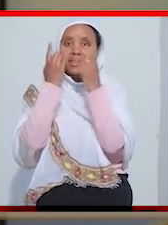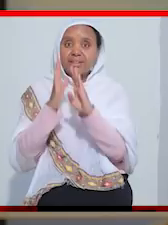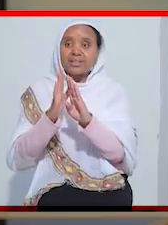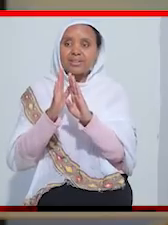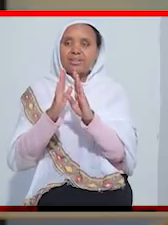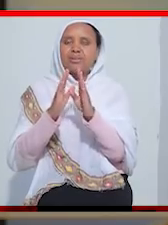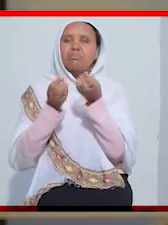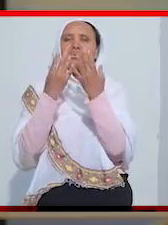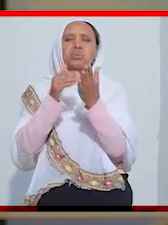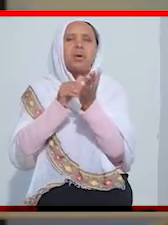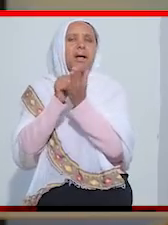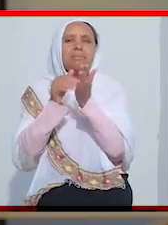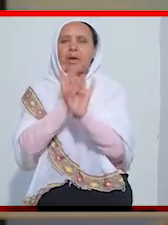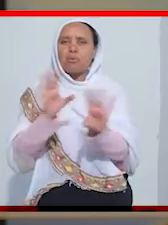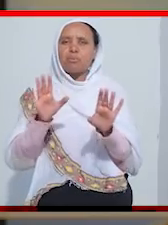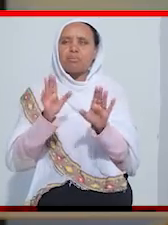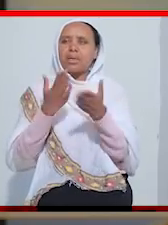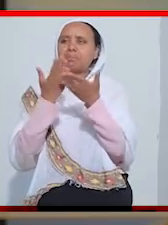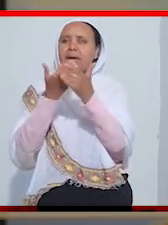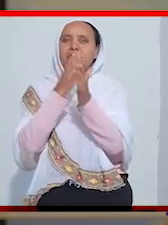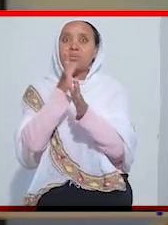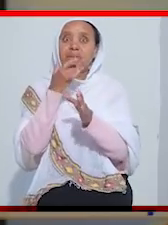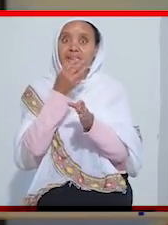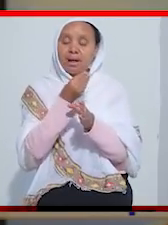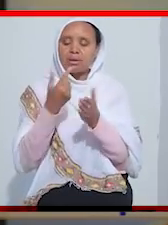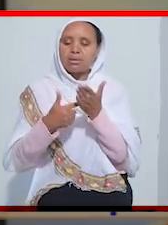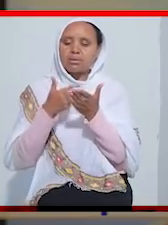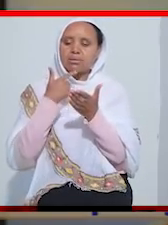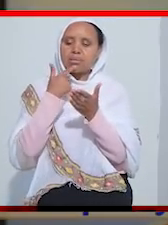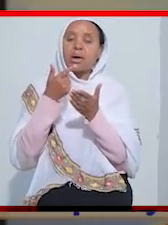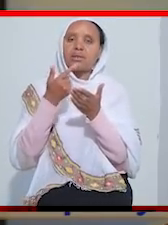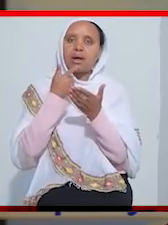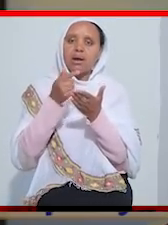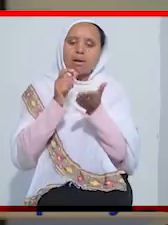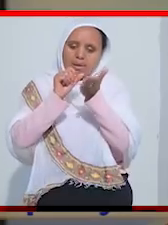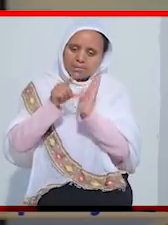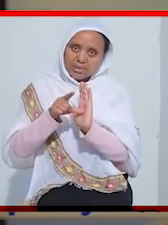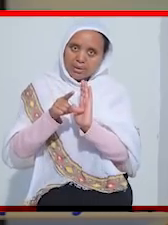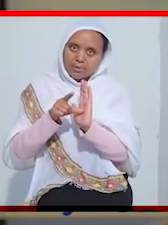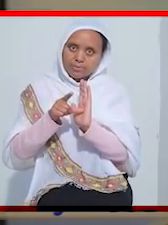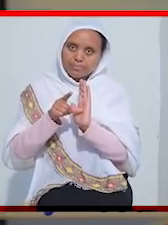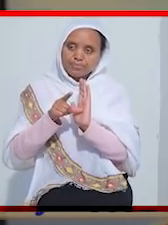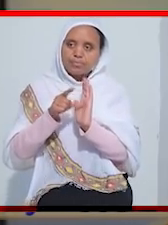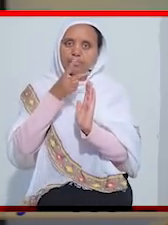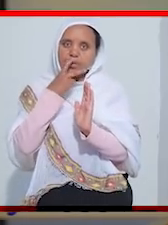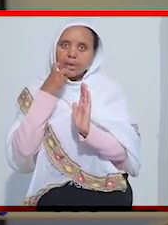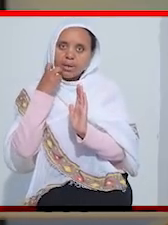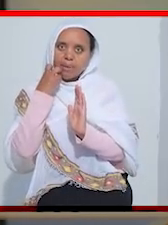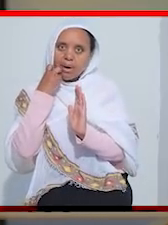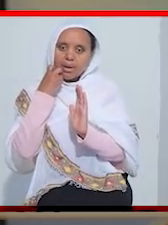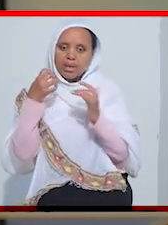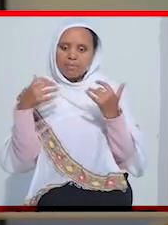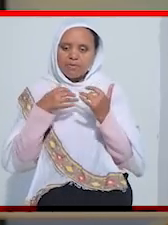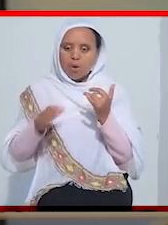የምትሰራው ኃጢአት ብዙ አቅም የለውም፣ የትም አይደርስም ይልና እንዲህ በማለት ነው የሚናገረው። ለምሳሌ